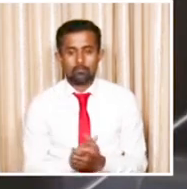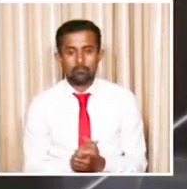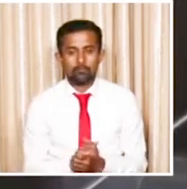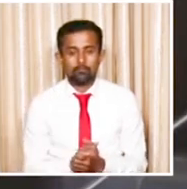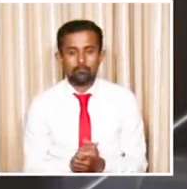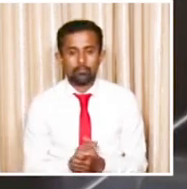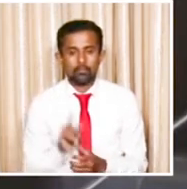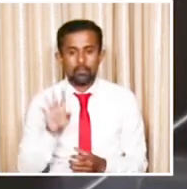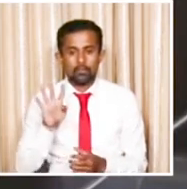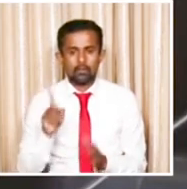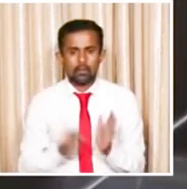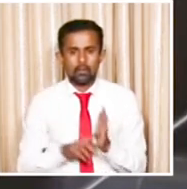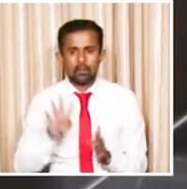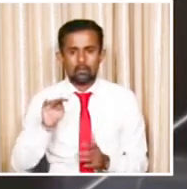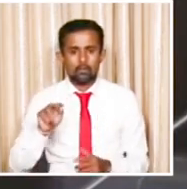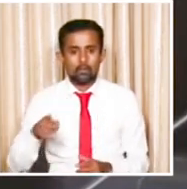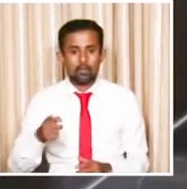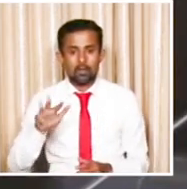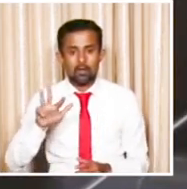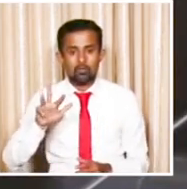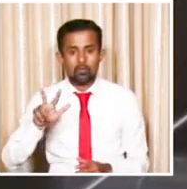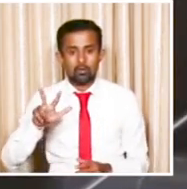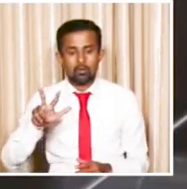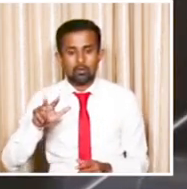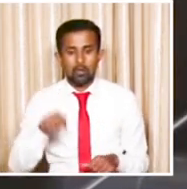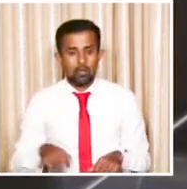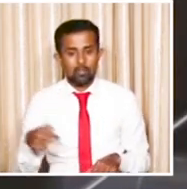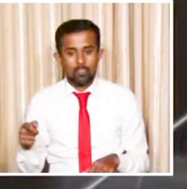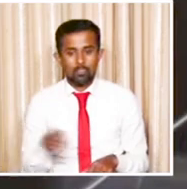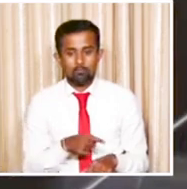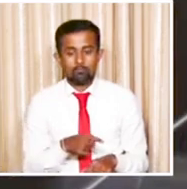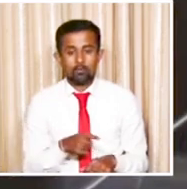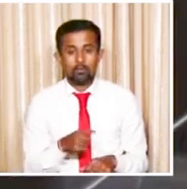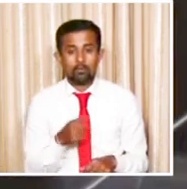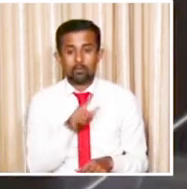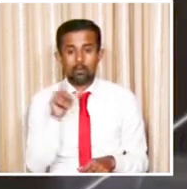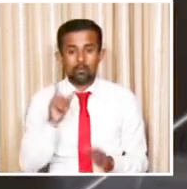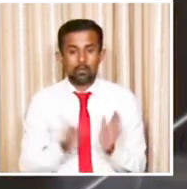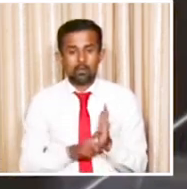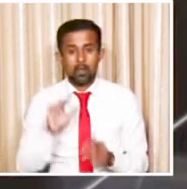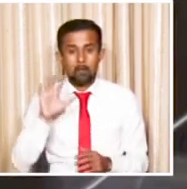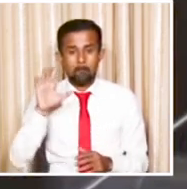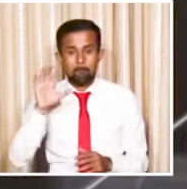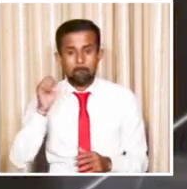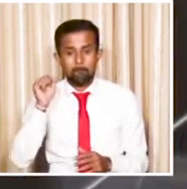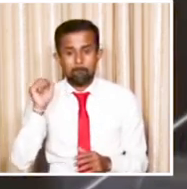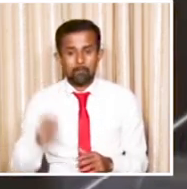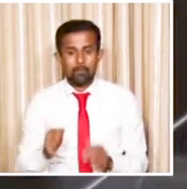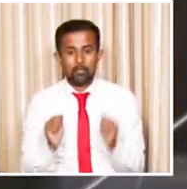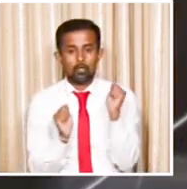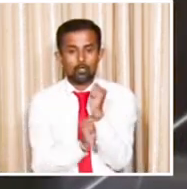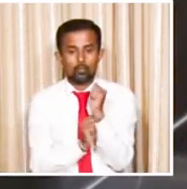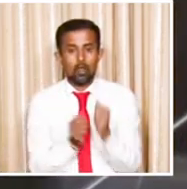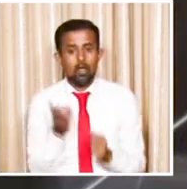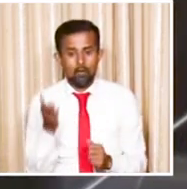ඒක 14 ලක්ෂ 40198යි. අද වෙනකොට පවුල් 17 ලක්ෂ 50000ක් විතර සමෘද්ධි හරහා